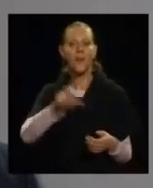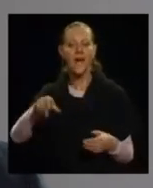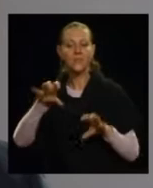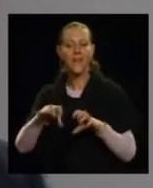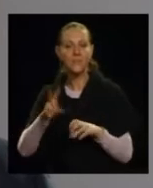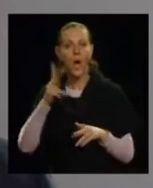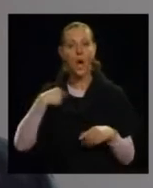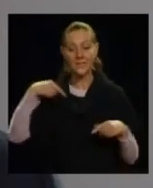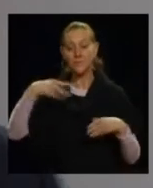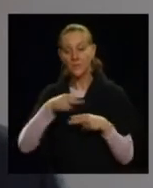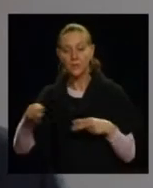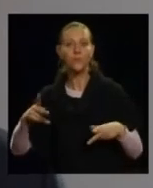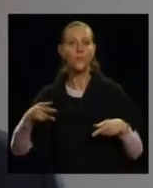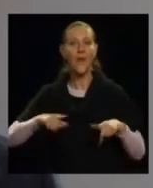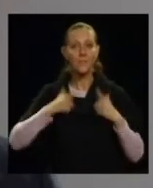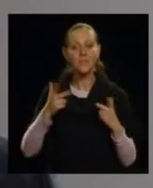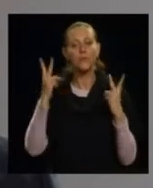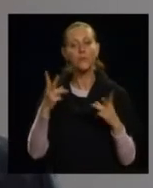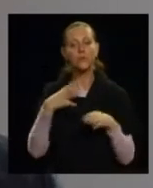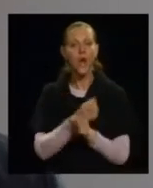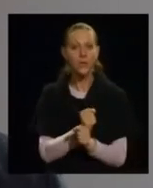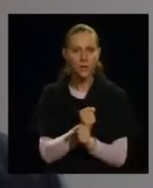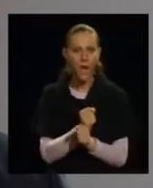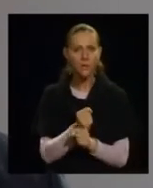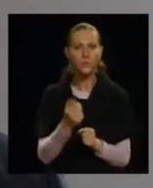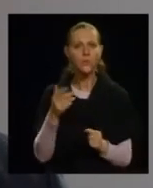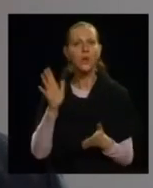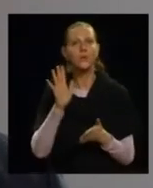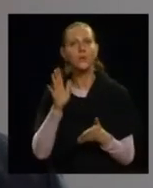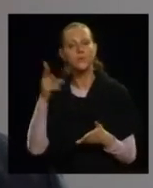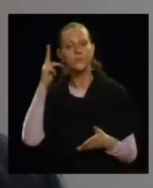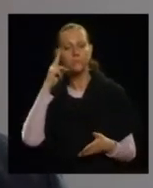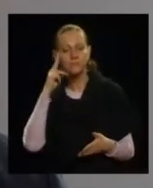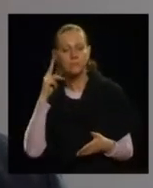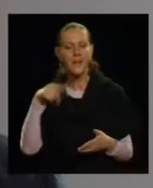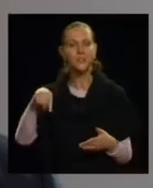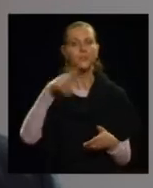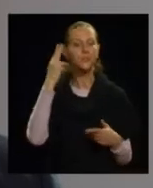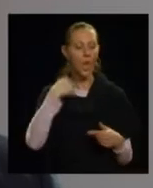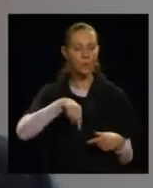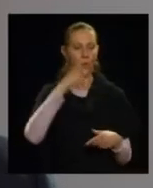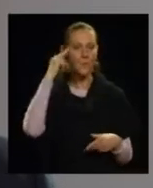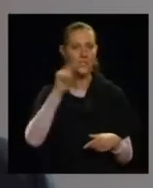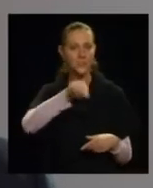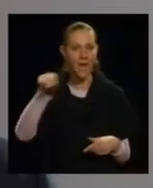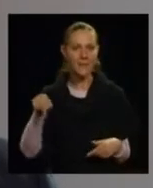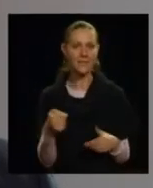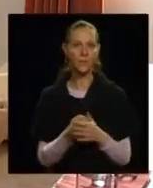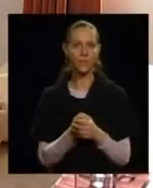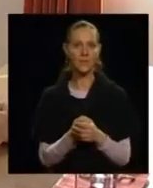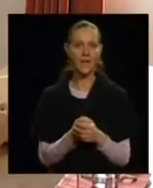tevékenysége, akik köztünk élnek, és fontosnak tartjuk, hogy a tanulóink megismerjék őket. A tanulóink egyébként